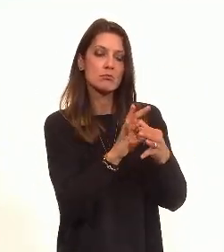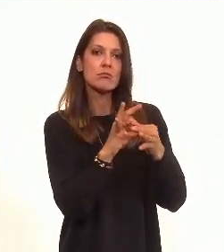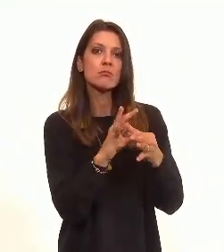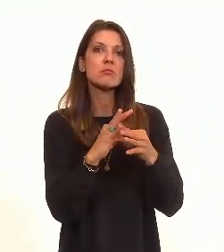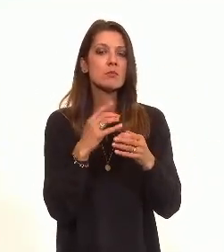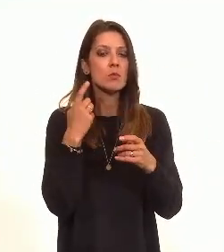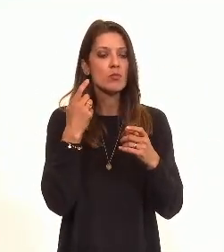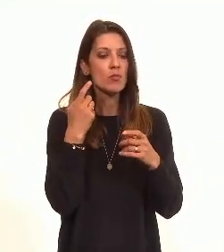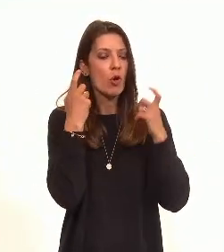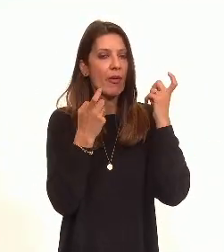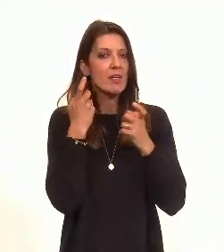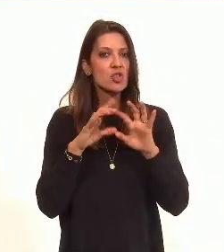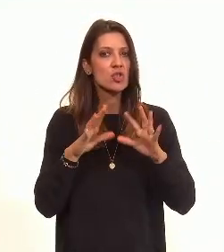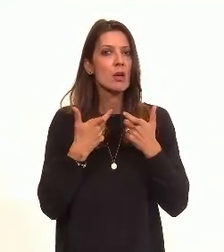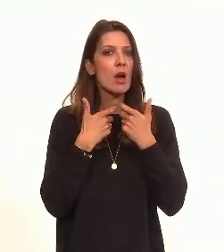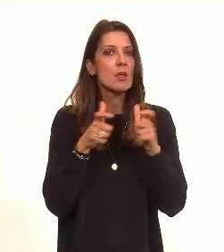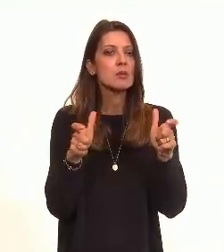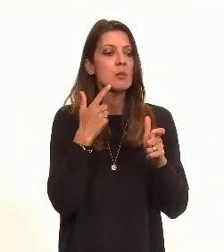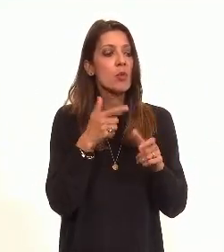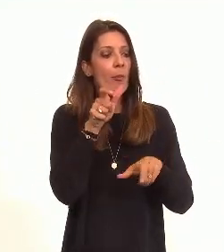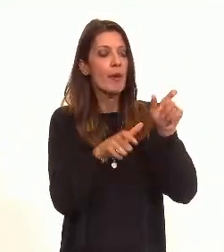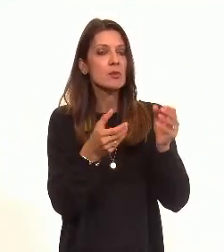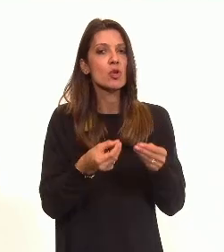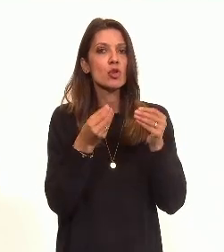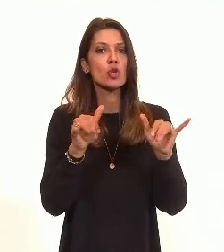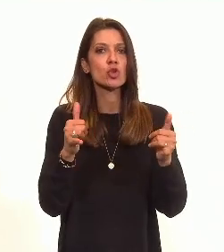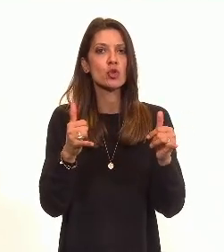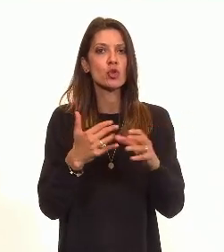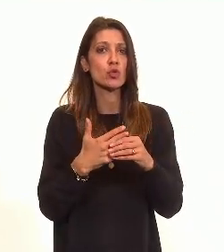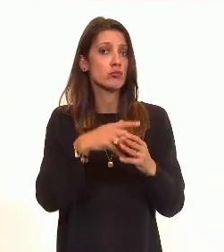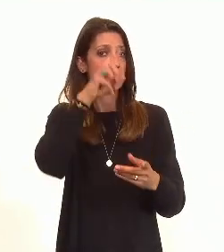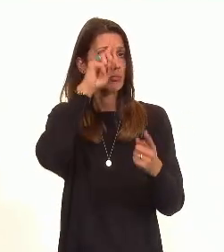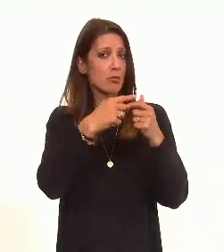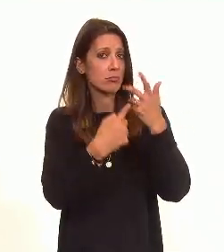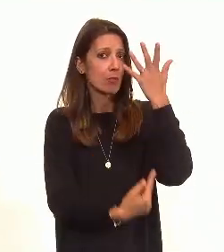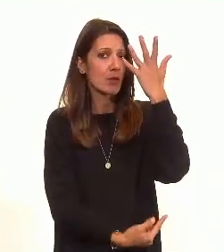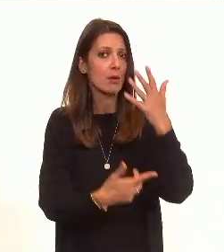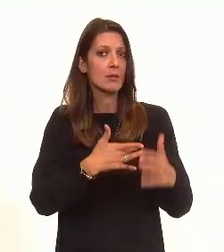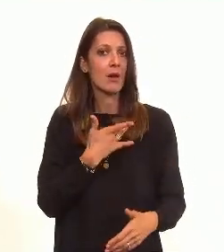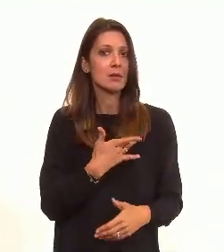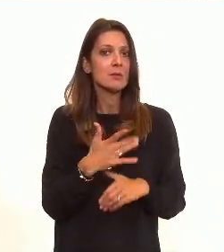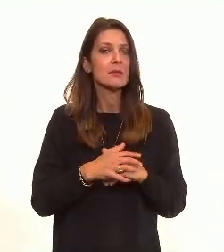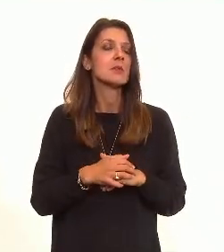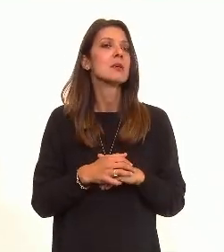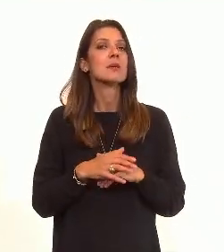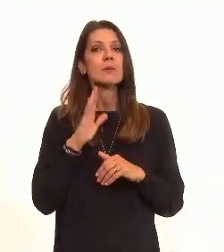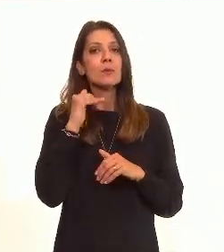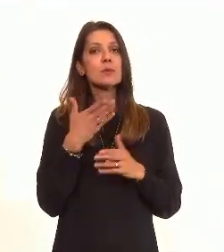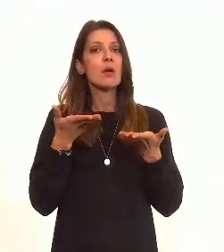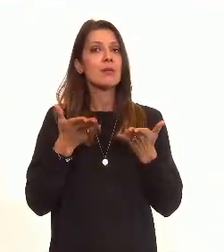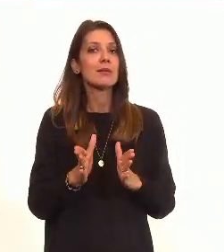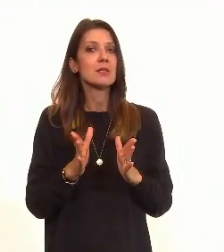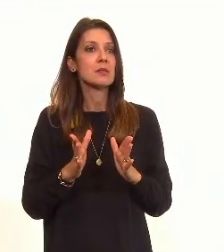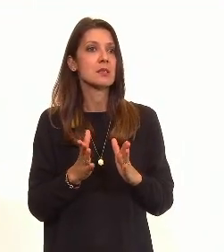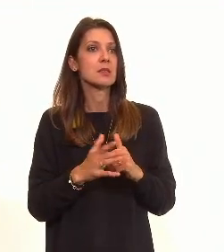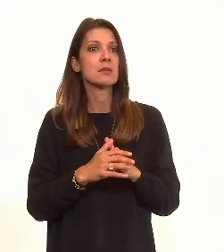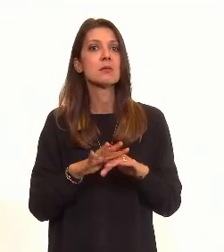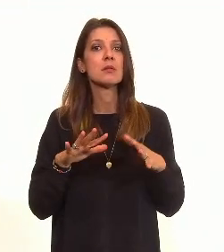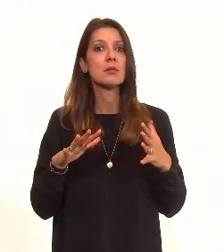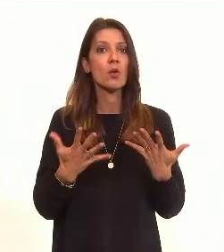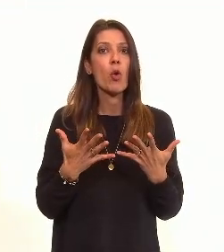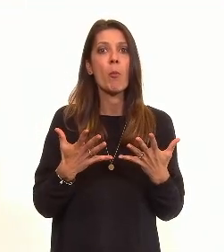mobilisé, mis en œuvre leur savoir expérientiel, issu du vécu avec leur situation de handicap par rapport aux thématiques qui les préoccupent d'une